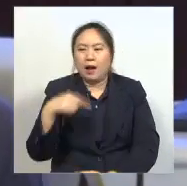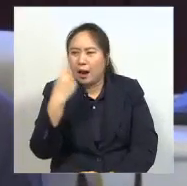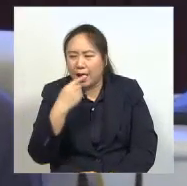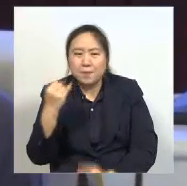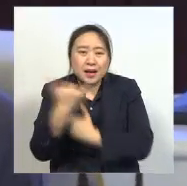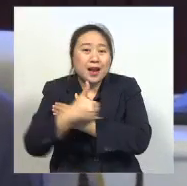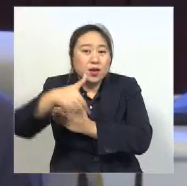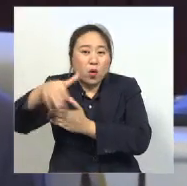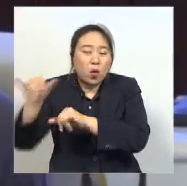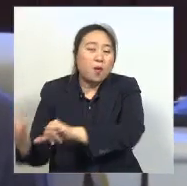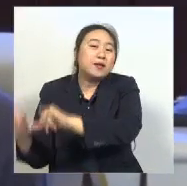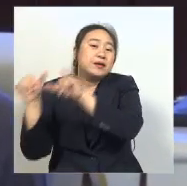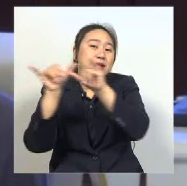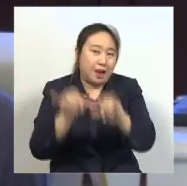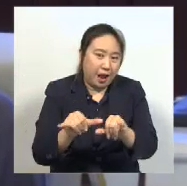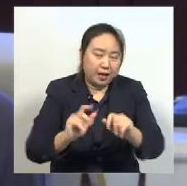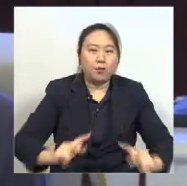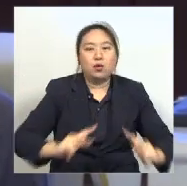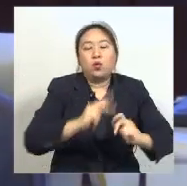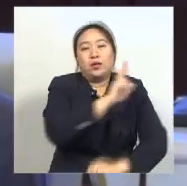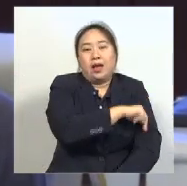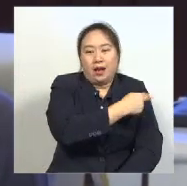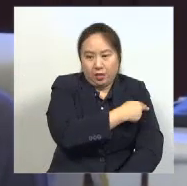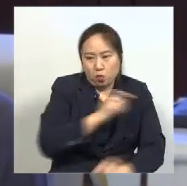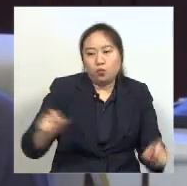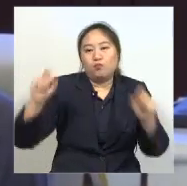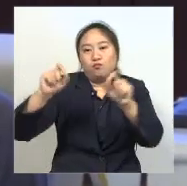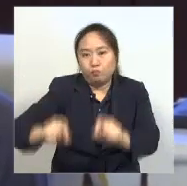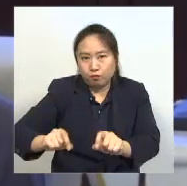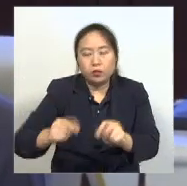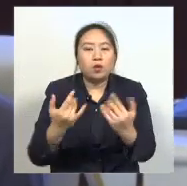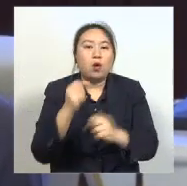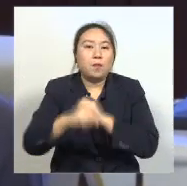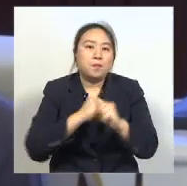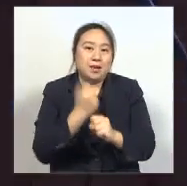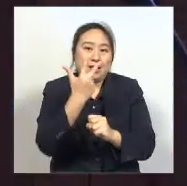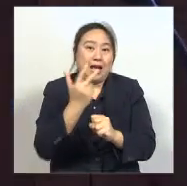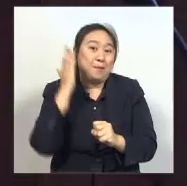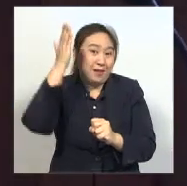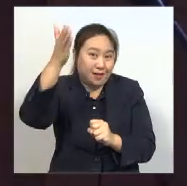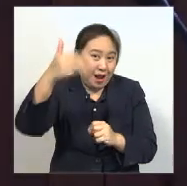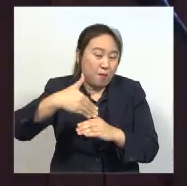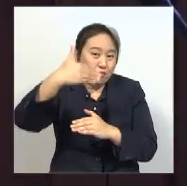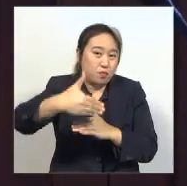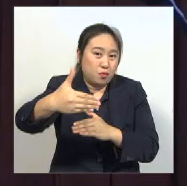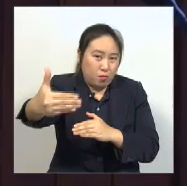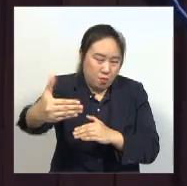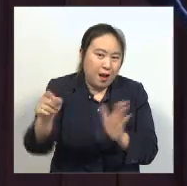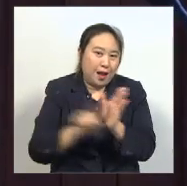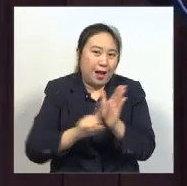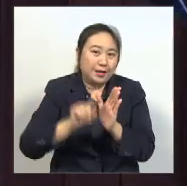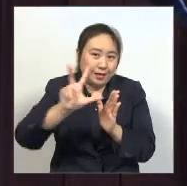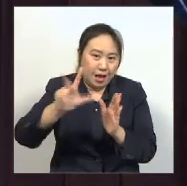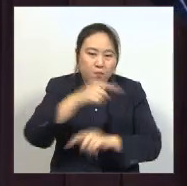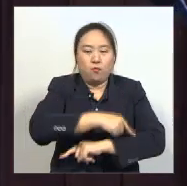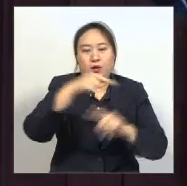ฐานกับกระทรวงสาธารณสุขสำหรับความร่วมมือในอีก3ปีข้างหน้าก็คือ3ปีถัดไปครั้งที่3ใน